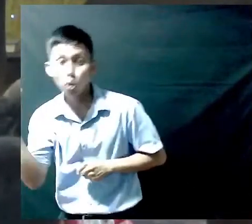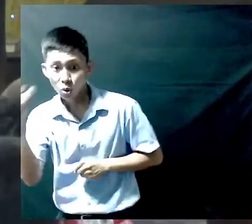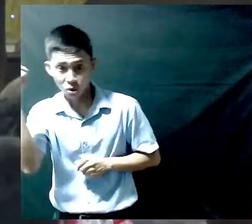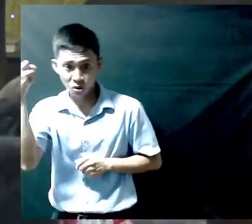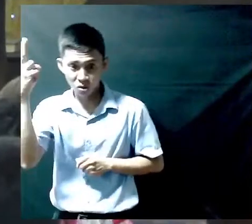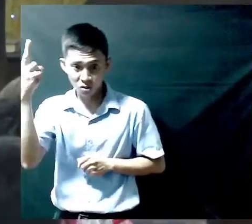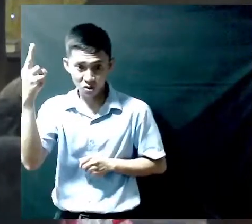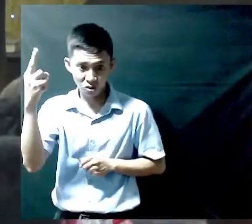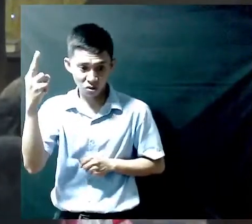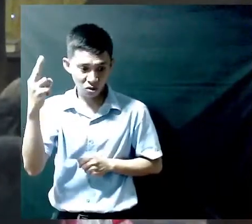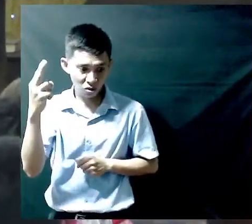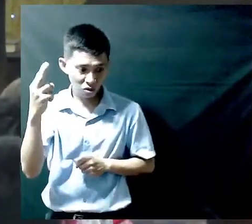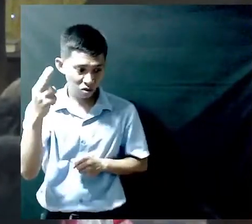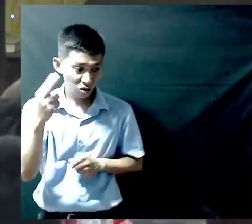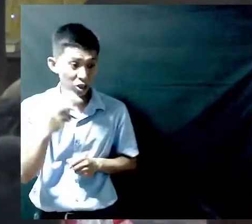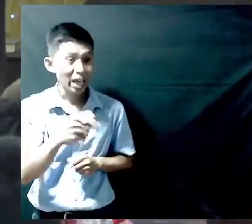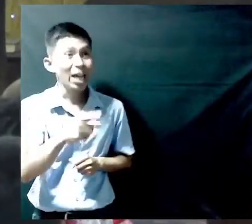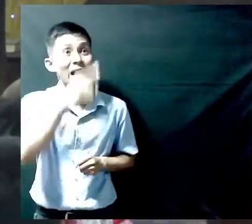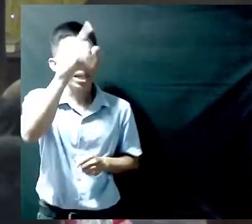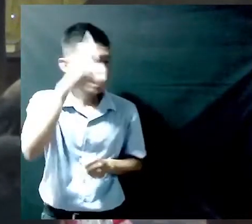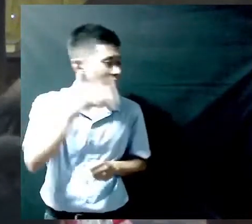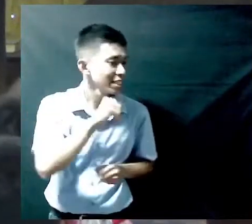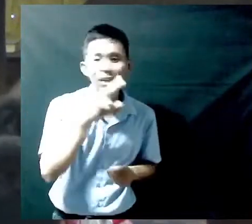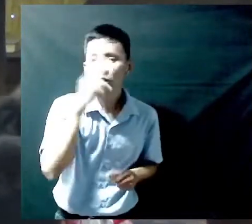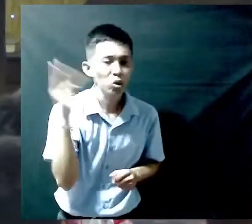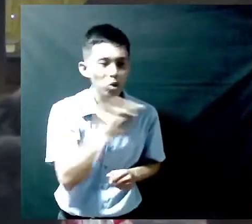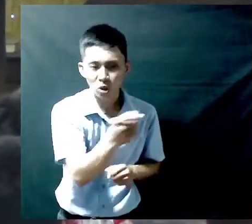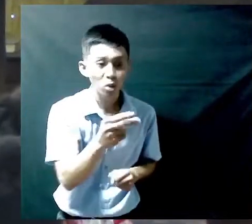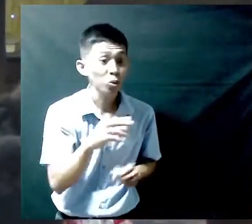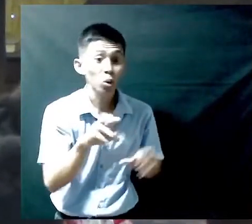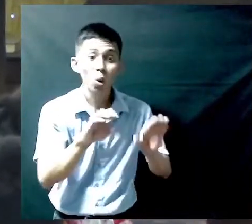to something you don't have.